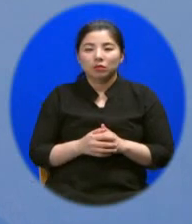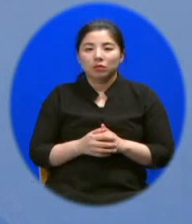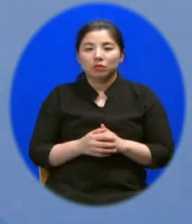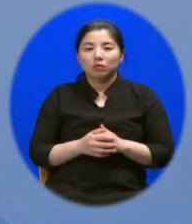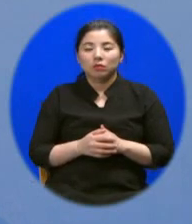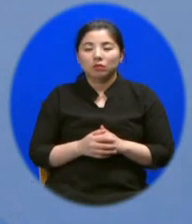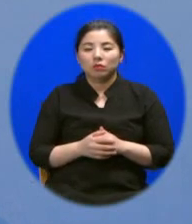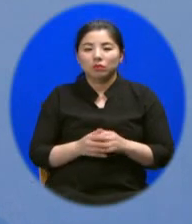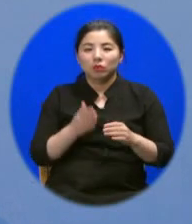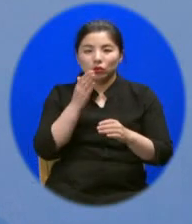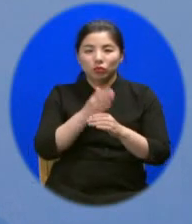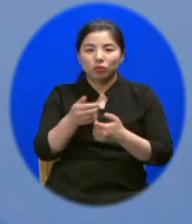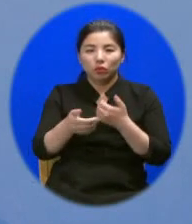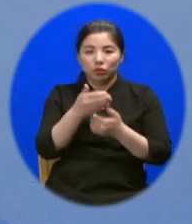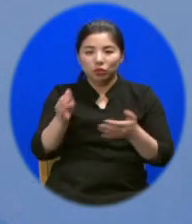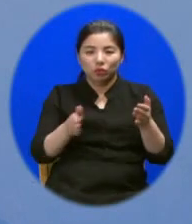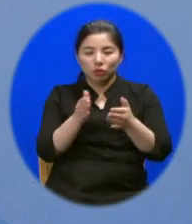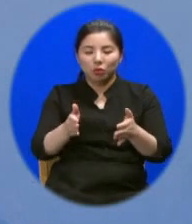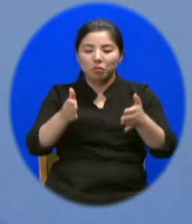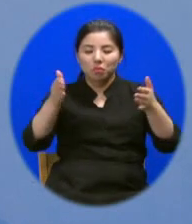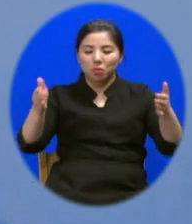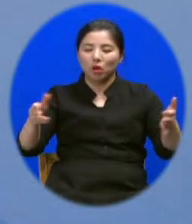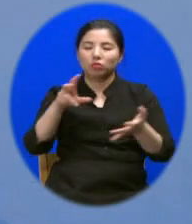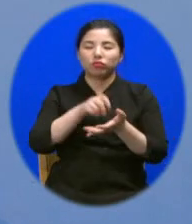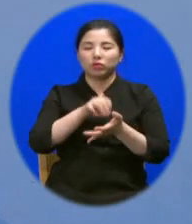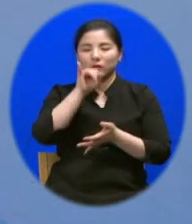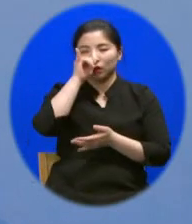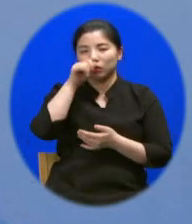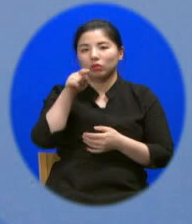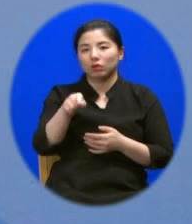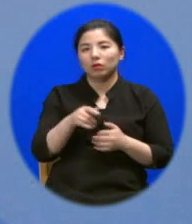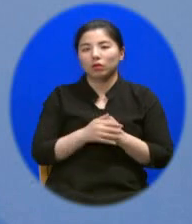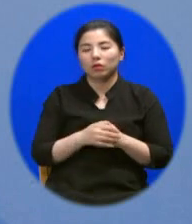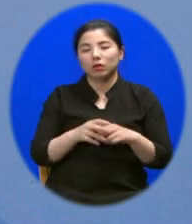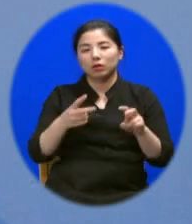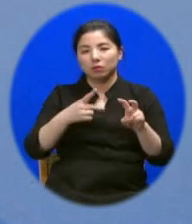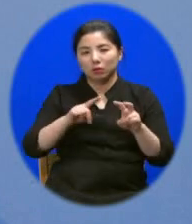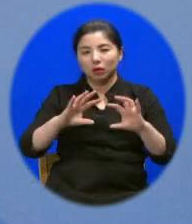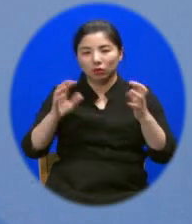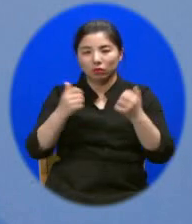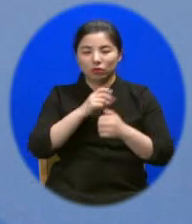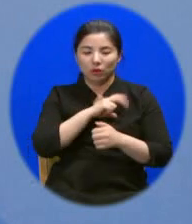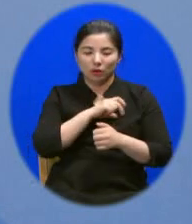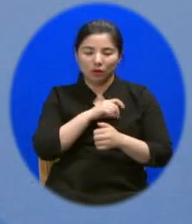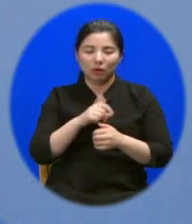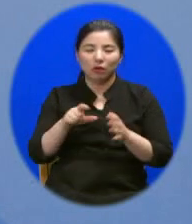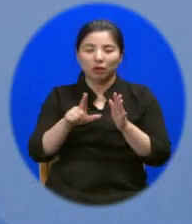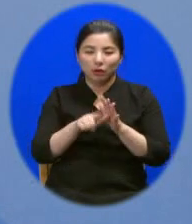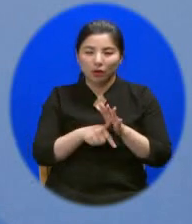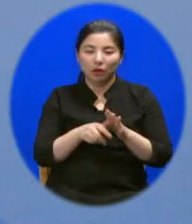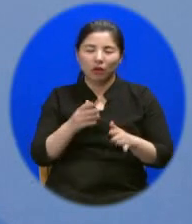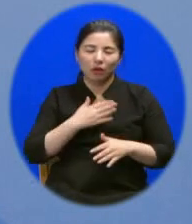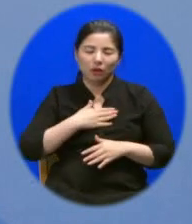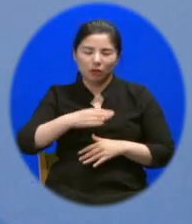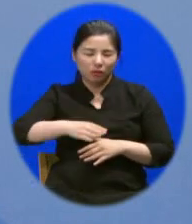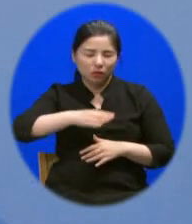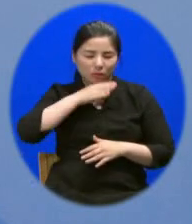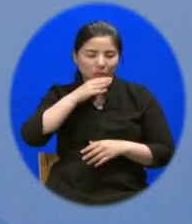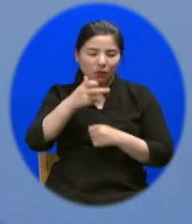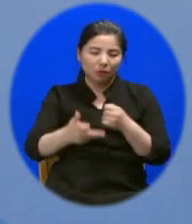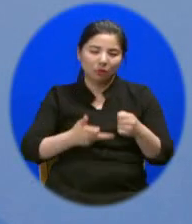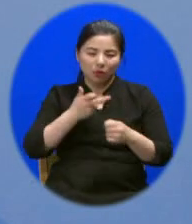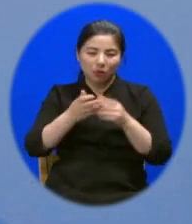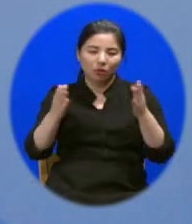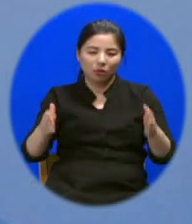중부 고속도로 확장 문제가 있습니다 이부분은 20대 국회 빼 정말로 17년간